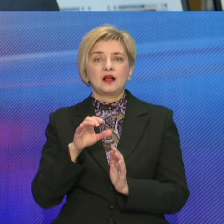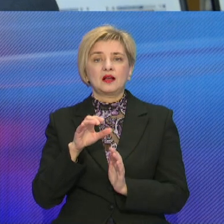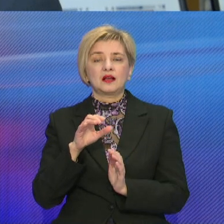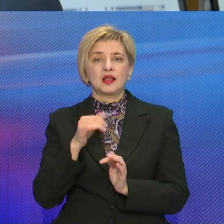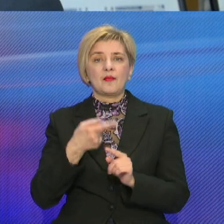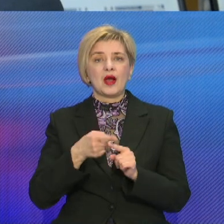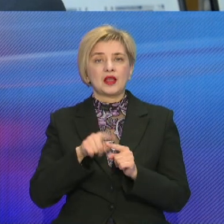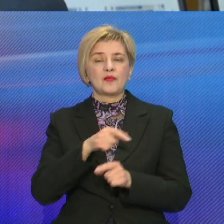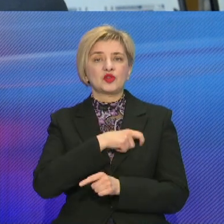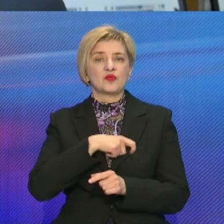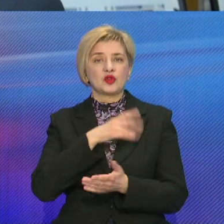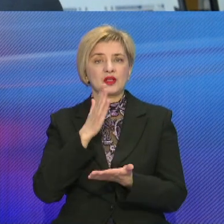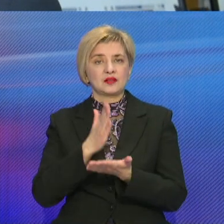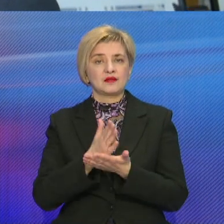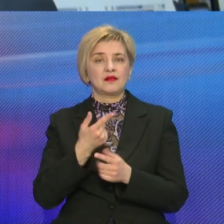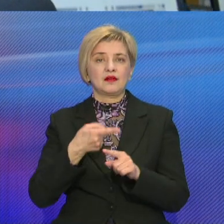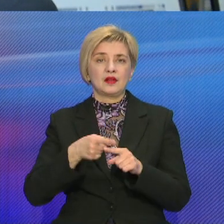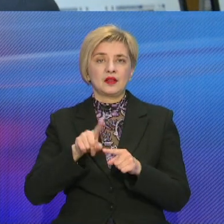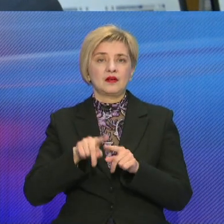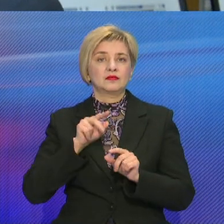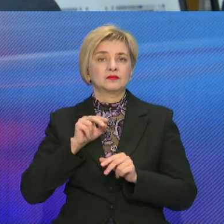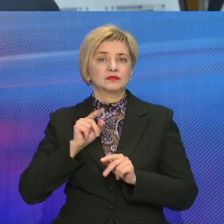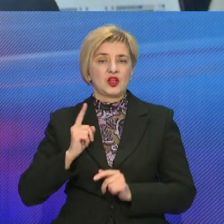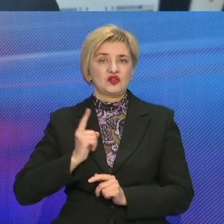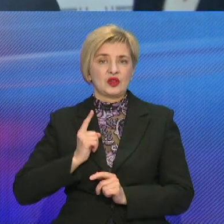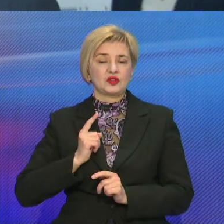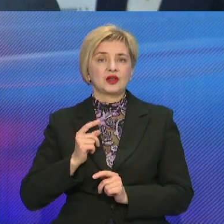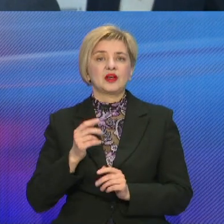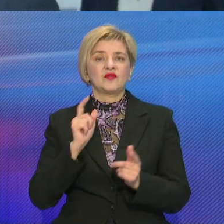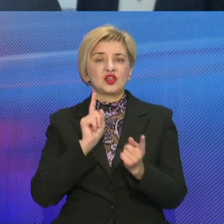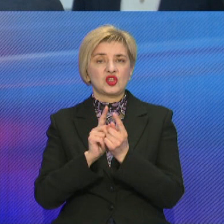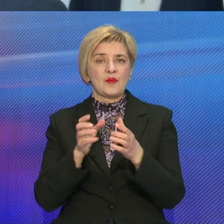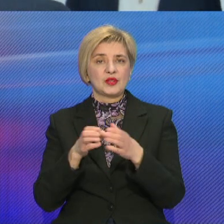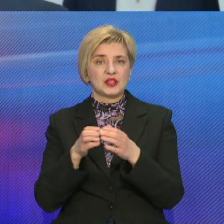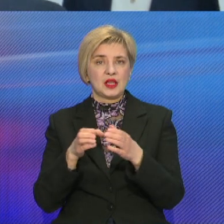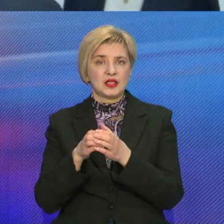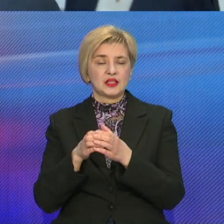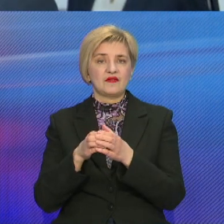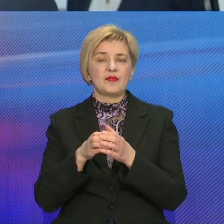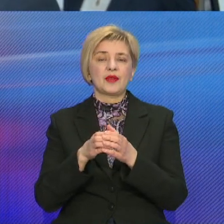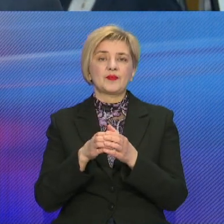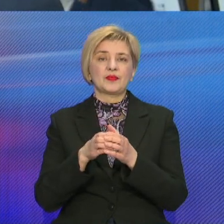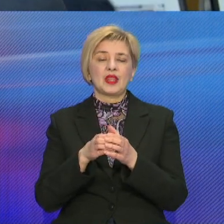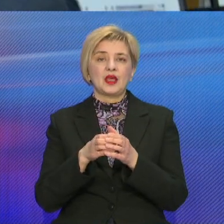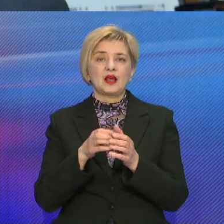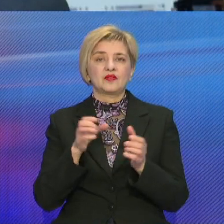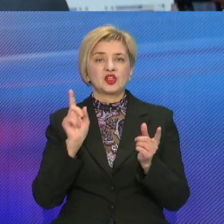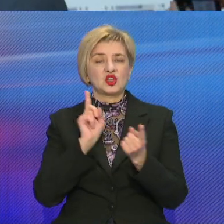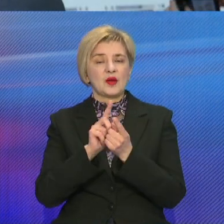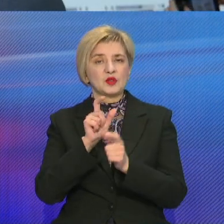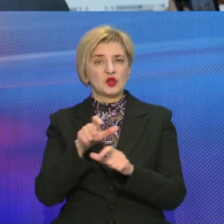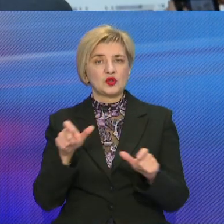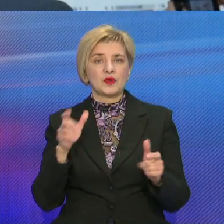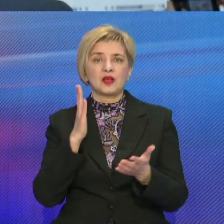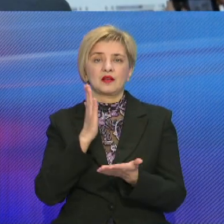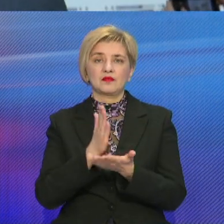раз-то стоят на страже этого. Мы сегодня встречаемся с коллективами, встречаемся с людьми. До нас доходят те